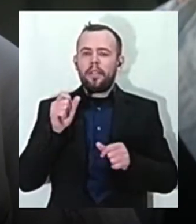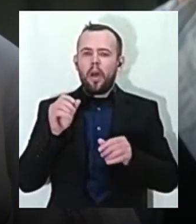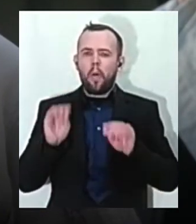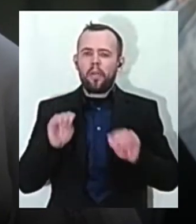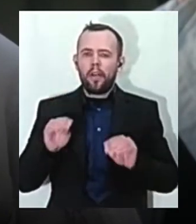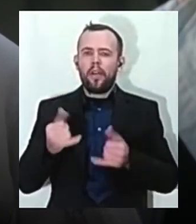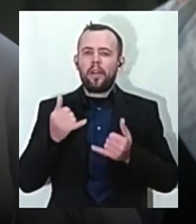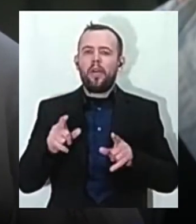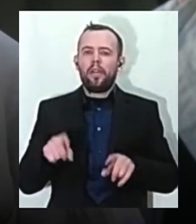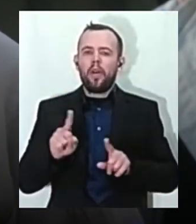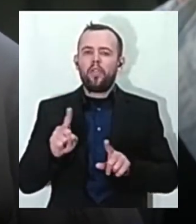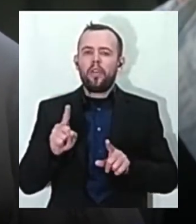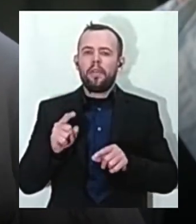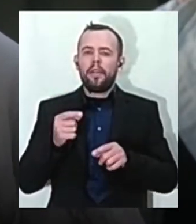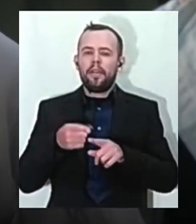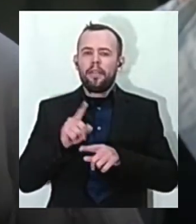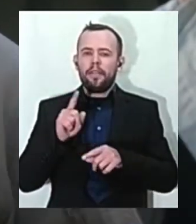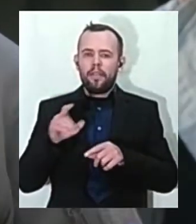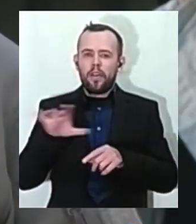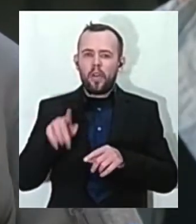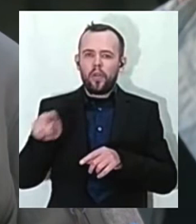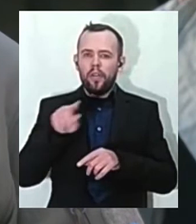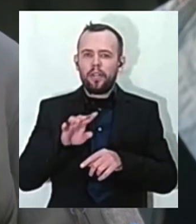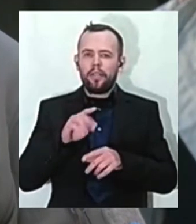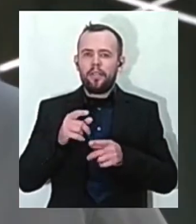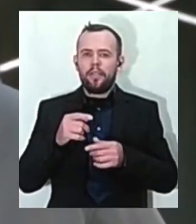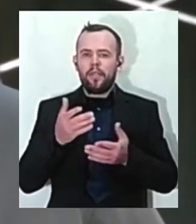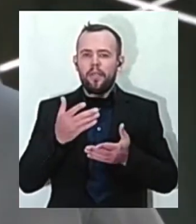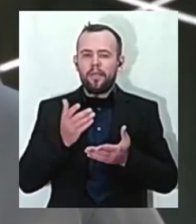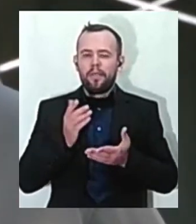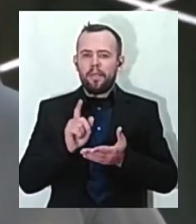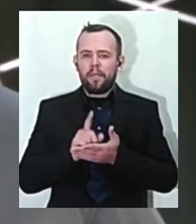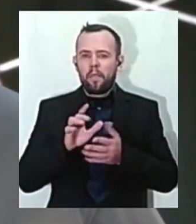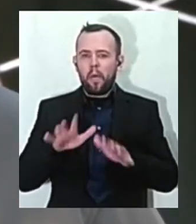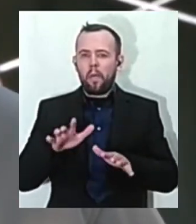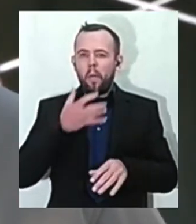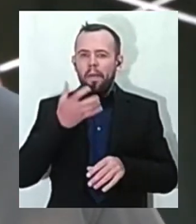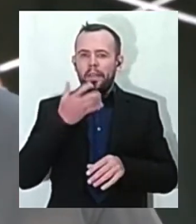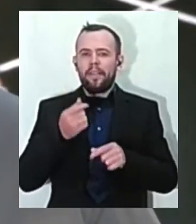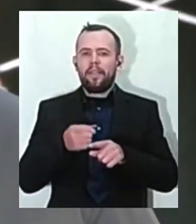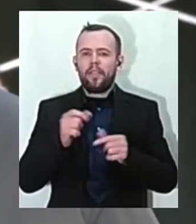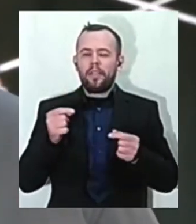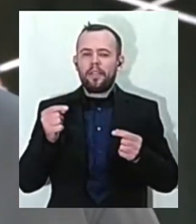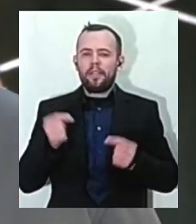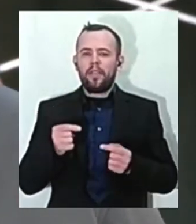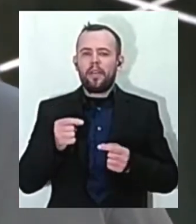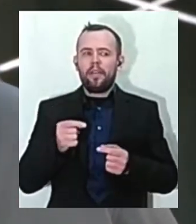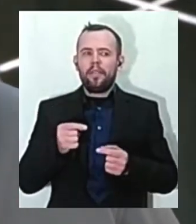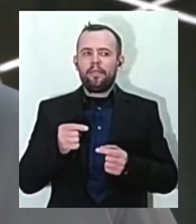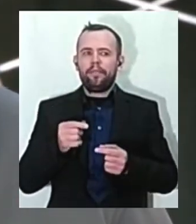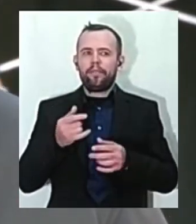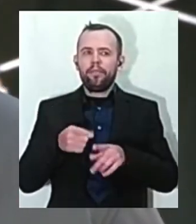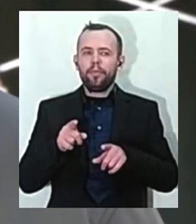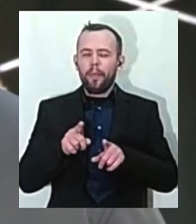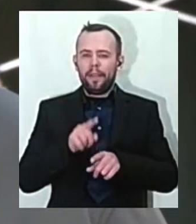у всіх 4 районах розгорнути тимчасові пункти обігріву. Пункти обігріву виставляються при пониженні